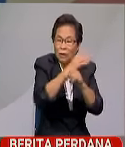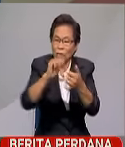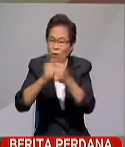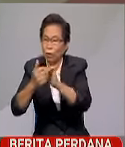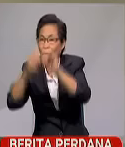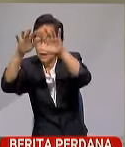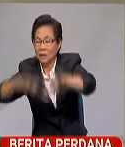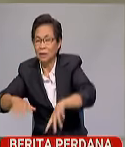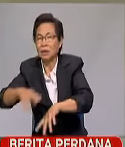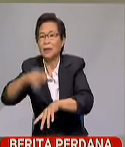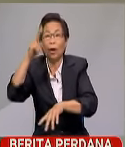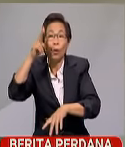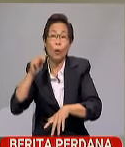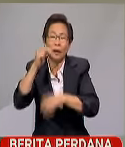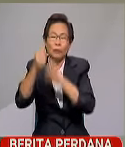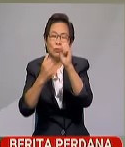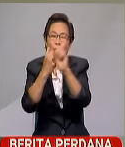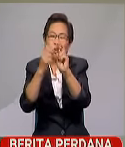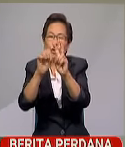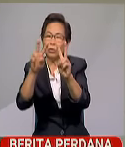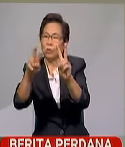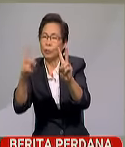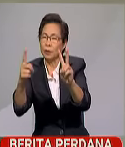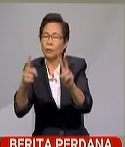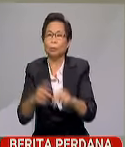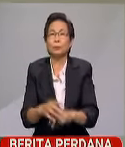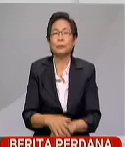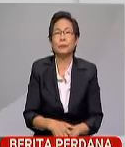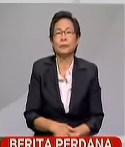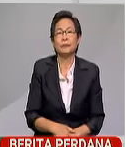Si Hanoi 2021.